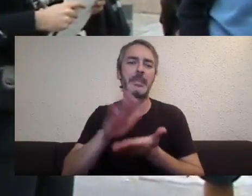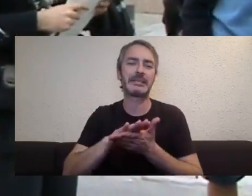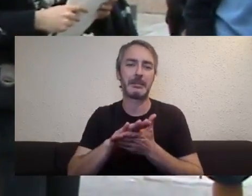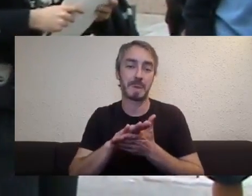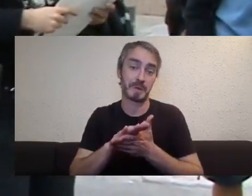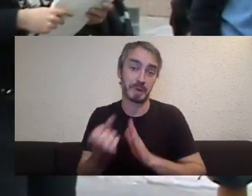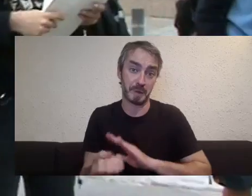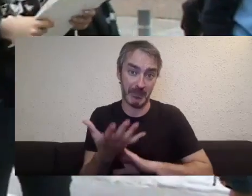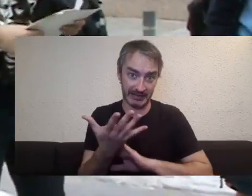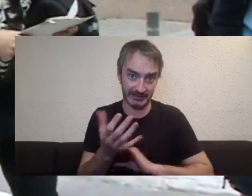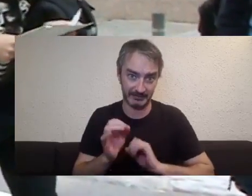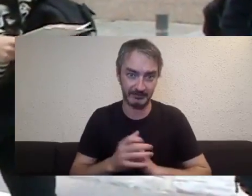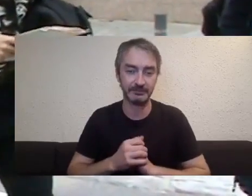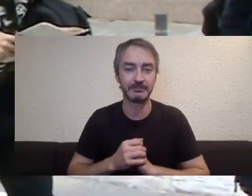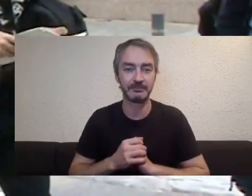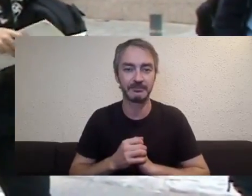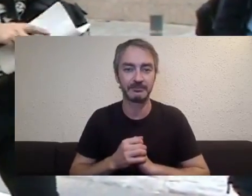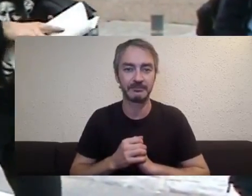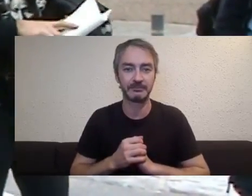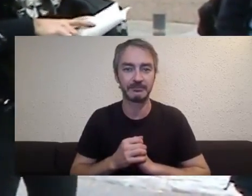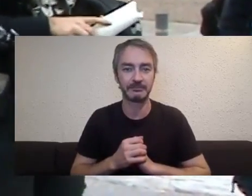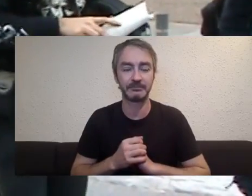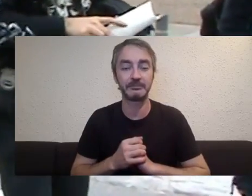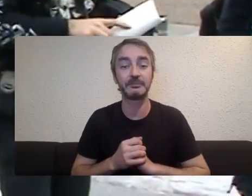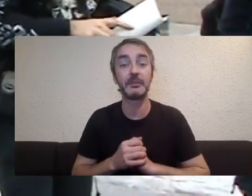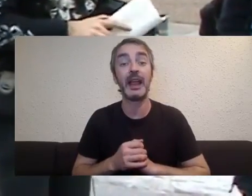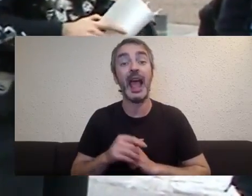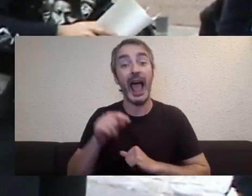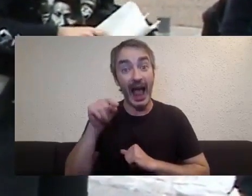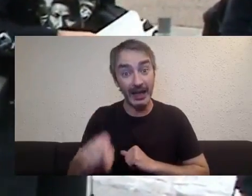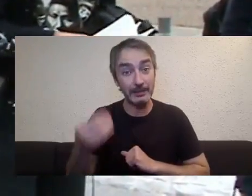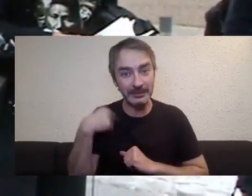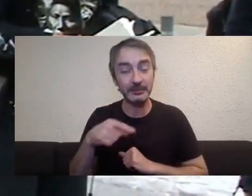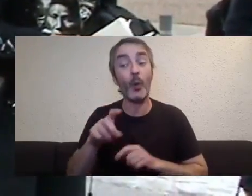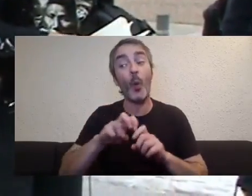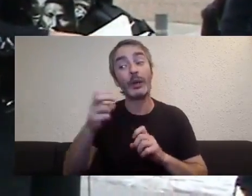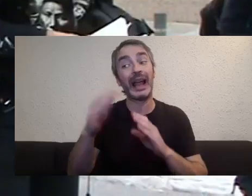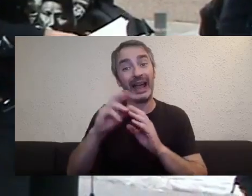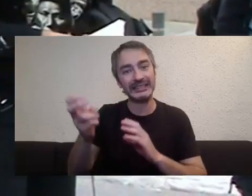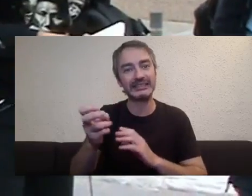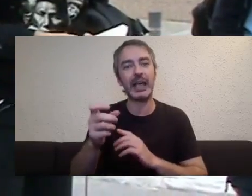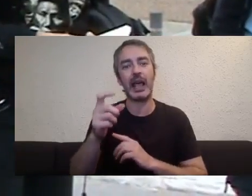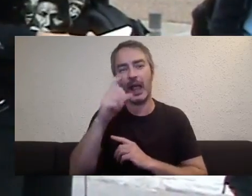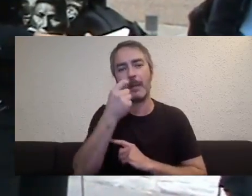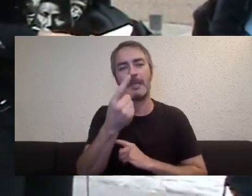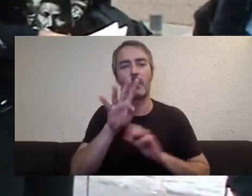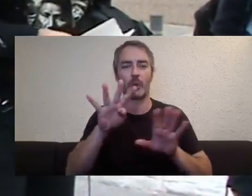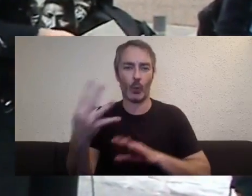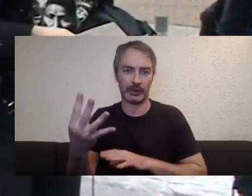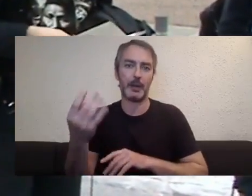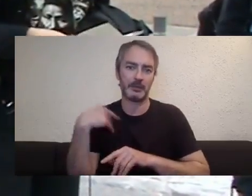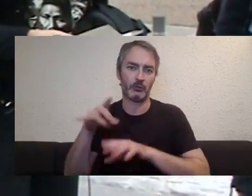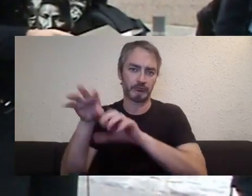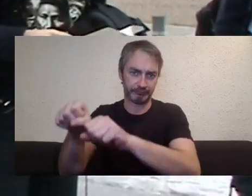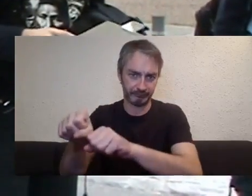96, i la gent que va ocupar-ho era gent que veníem d'aquí, de la Garnatxa, que era una altra casa que està més cap a Can Mantega,